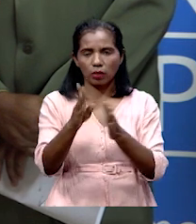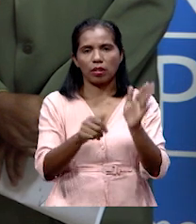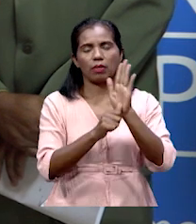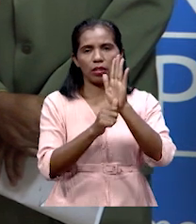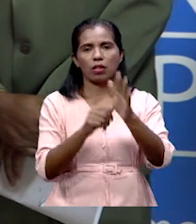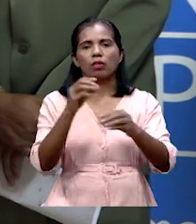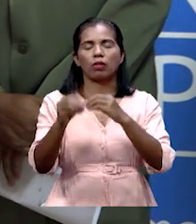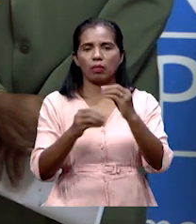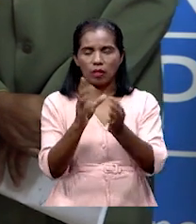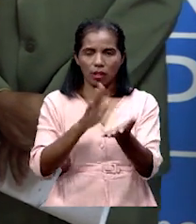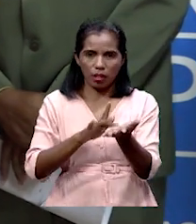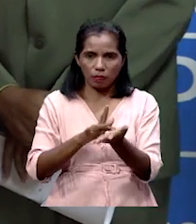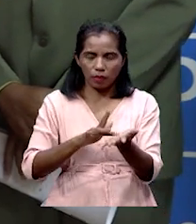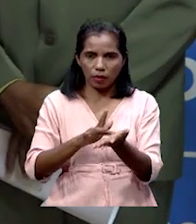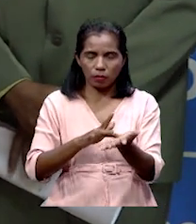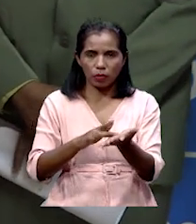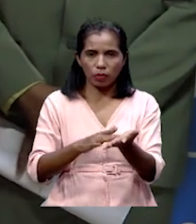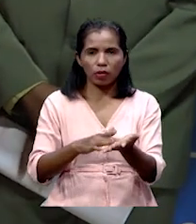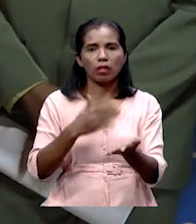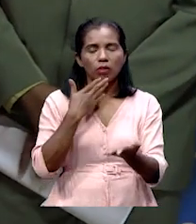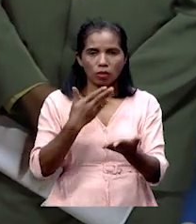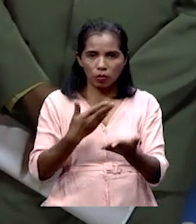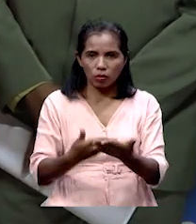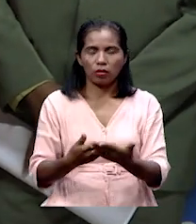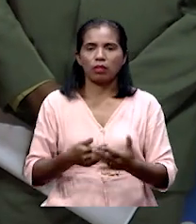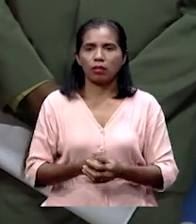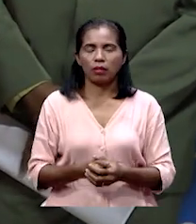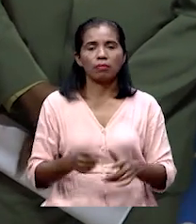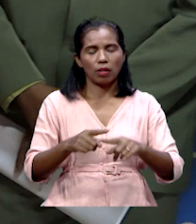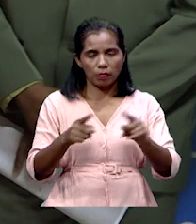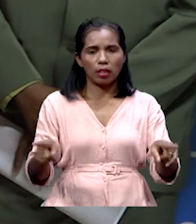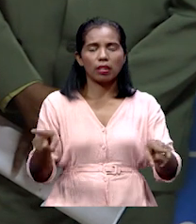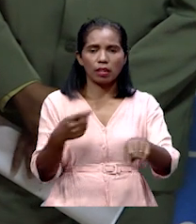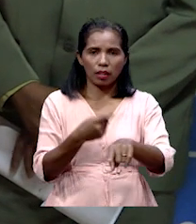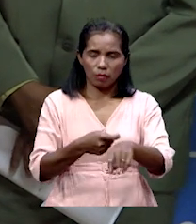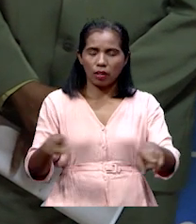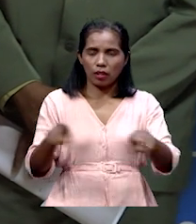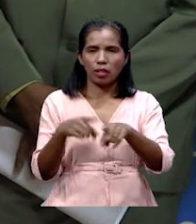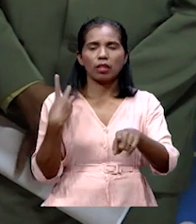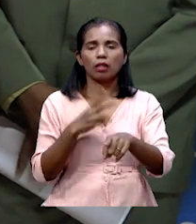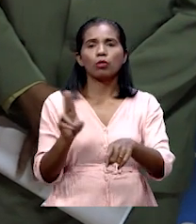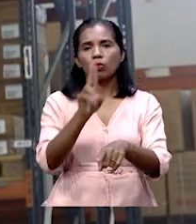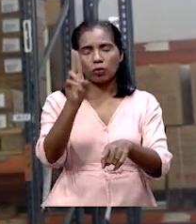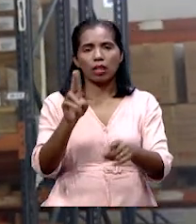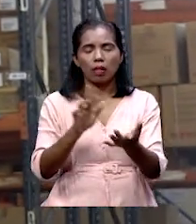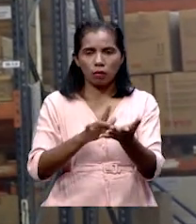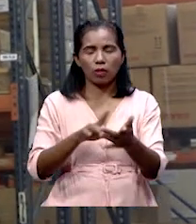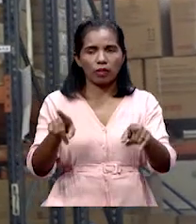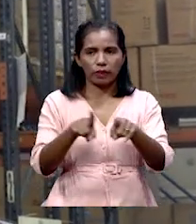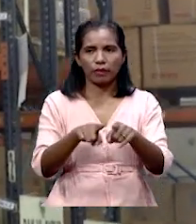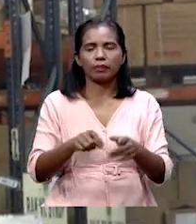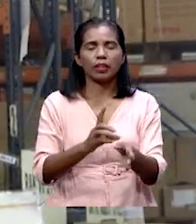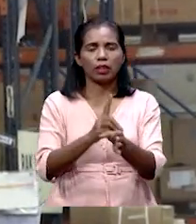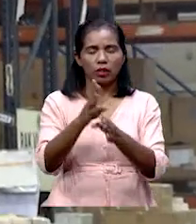mor kinia ninia kualidade mabi ya tempo hanesan ita mo usai mor serne. Diretor